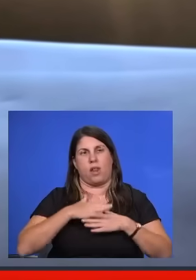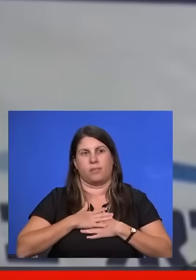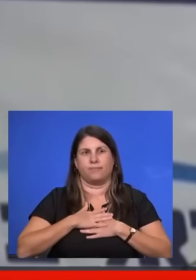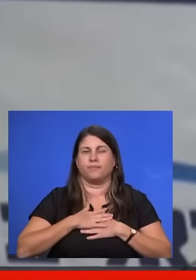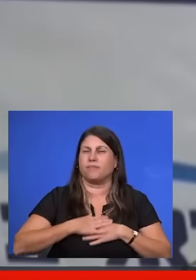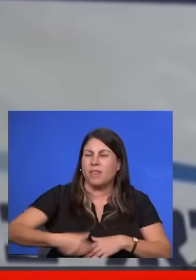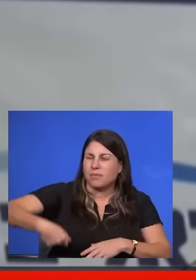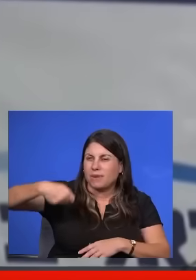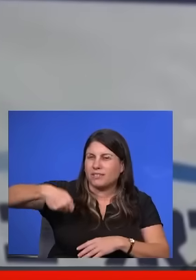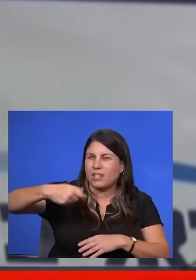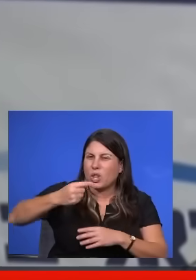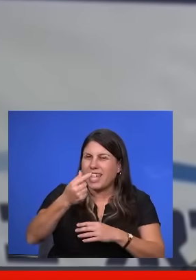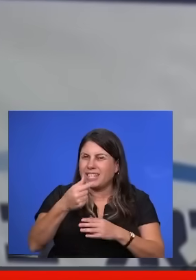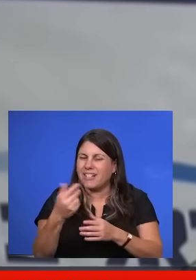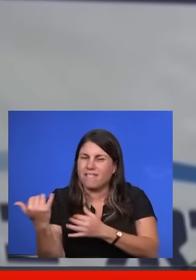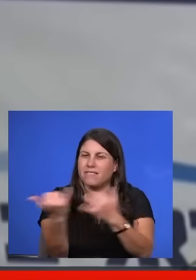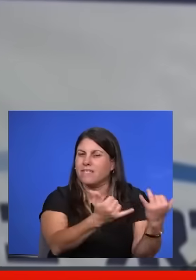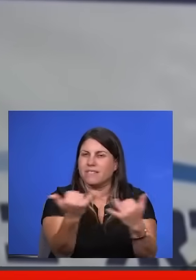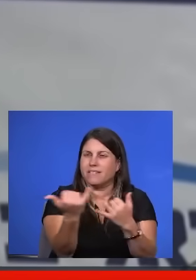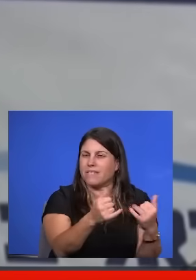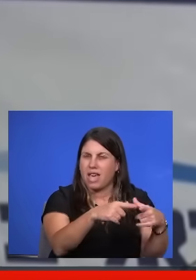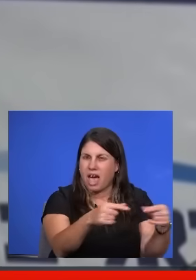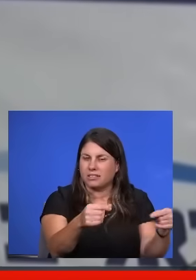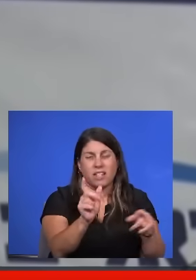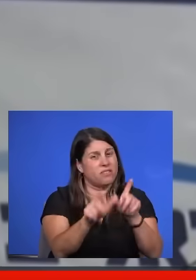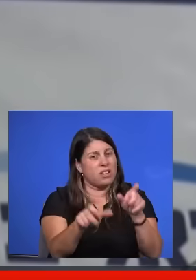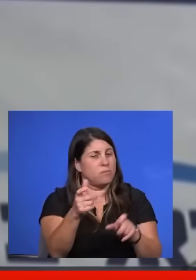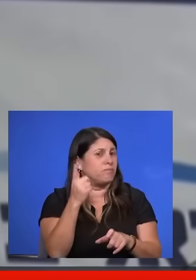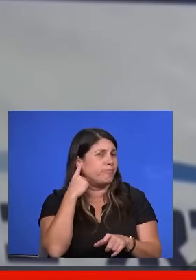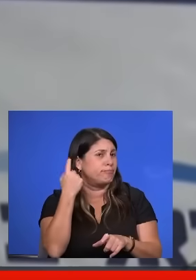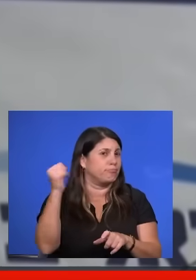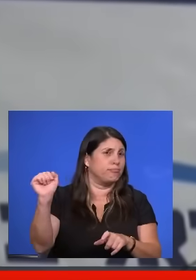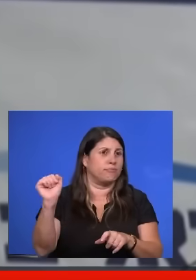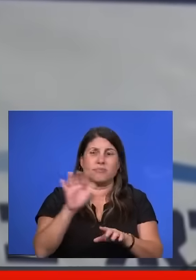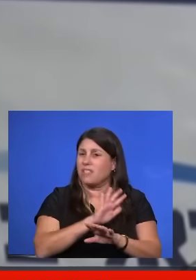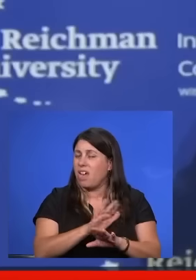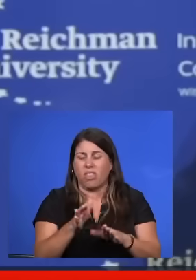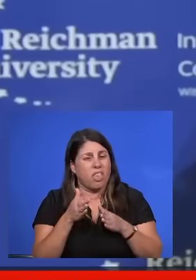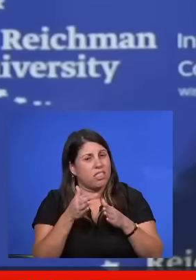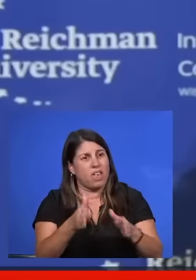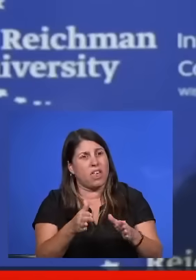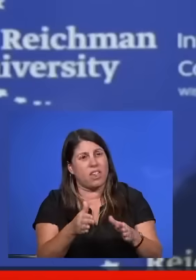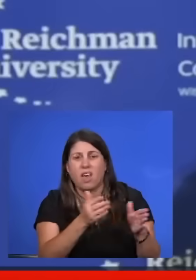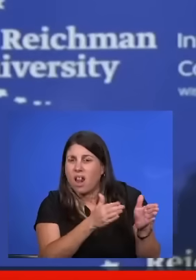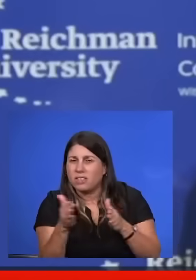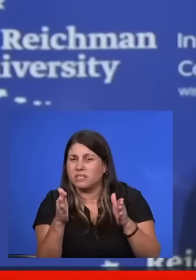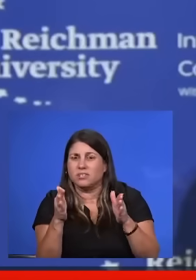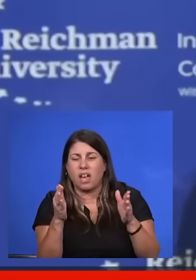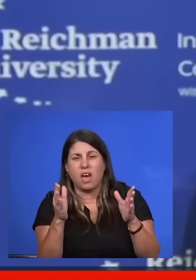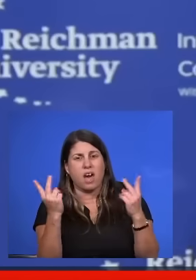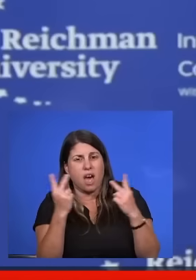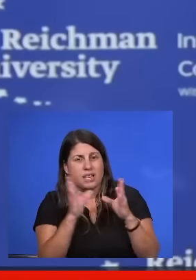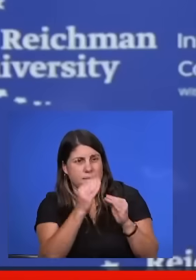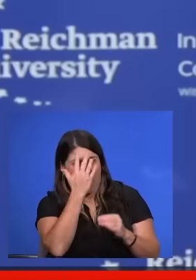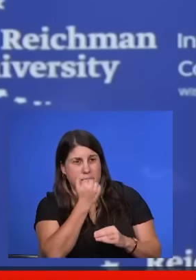שנכנסו לרצועה ואת אלה שלא הקשיבו להם. אין שום דרך להסדרה עם חמאס. יש תזה שאומרת